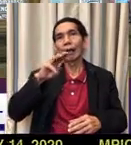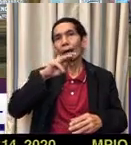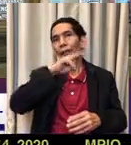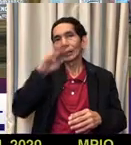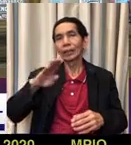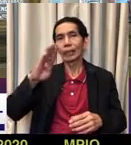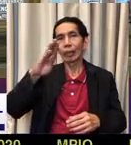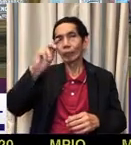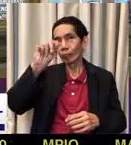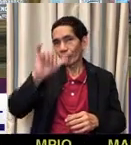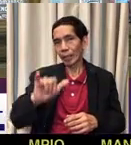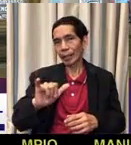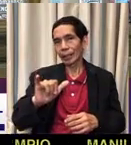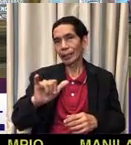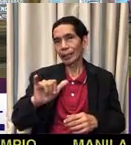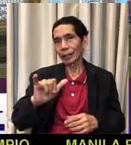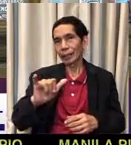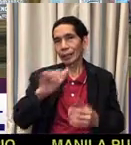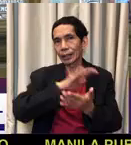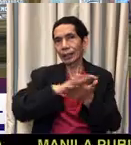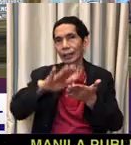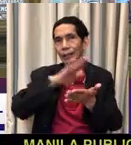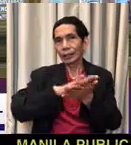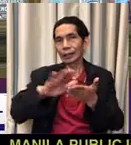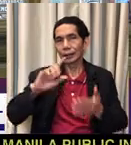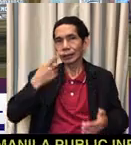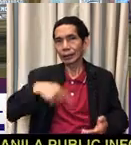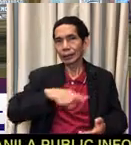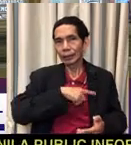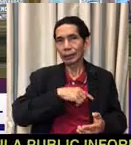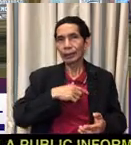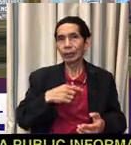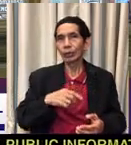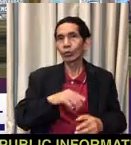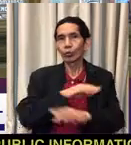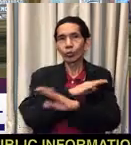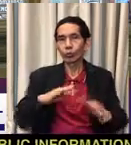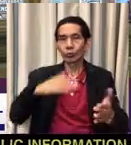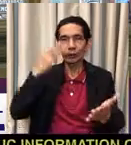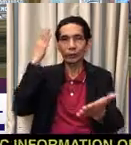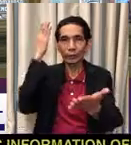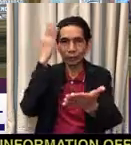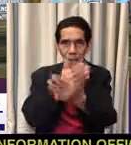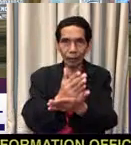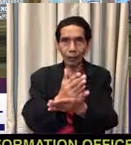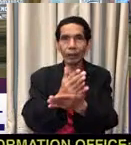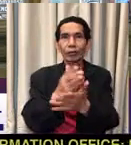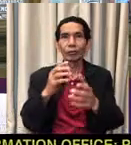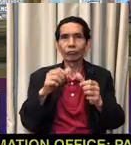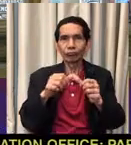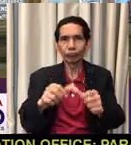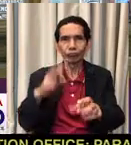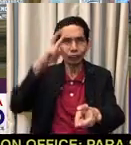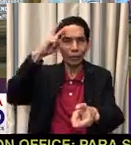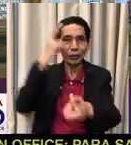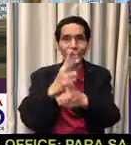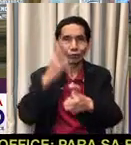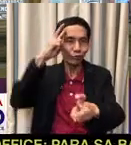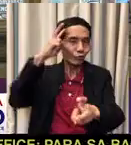Rangers, at yung clearing operation natin, hindi tayo tumitigil. Patigas ang puto ng